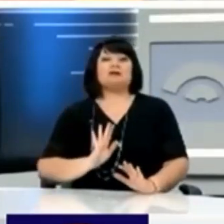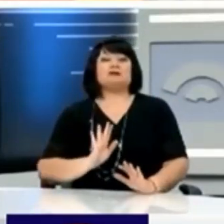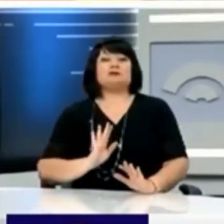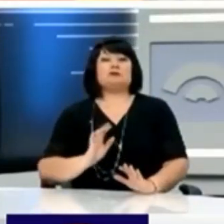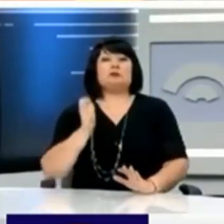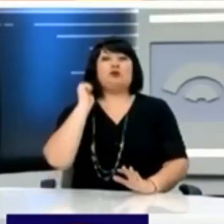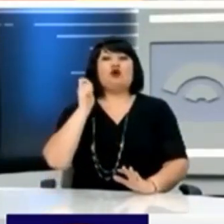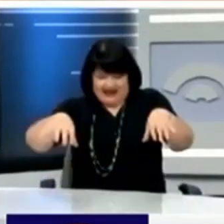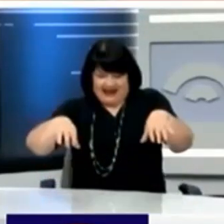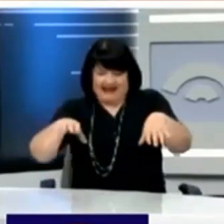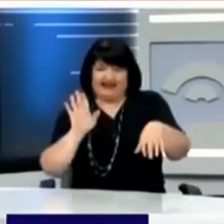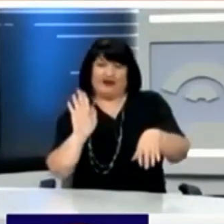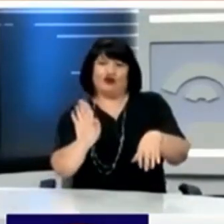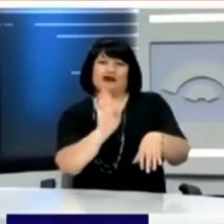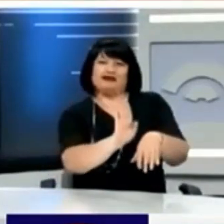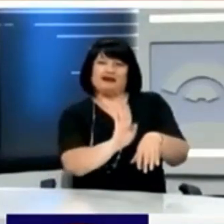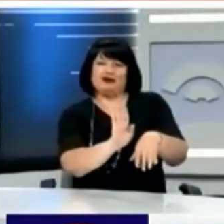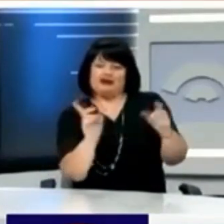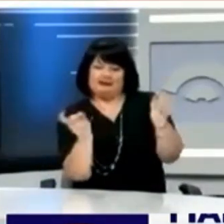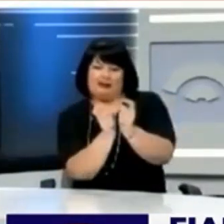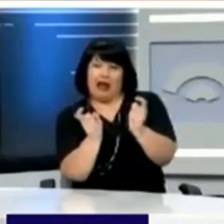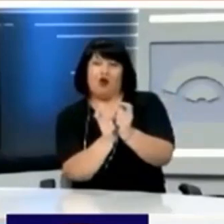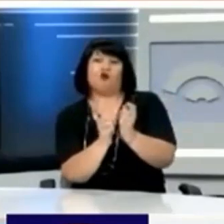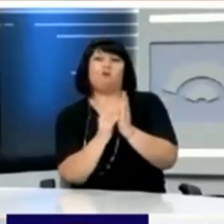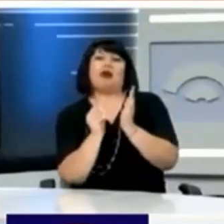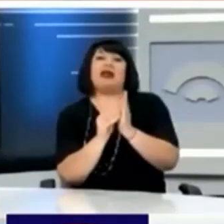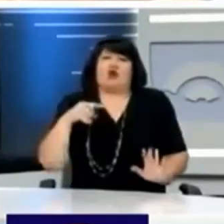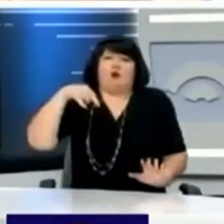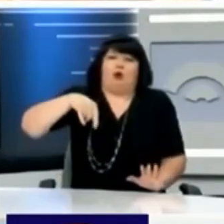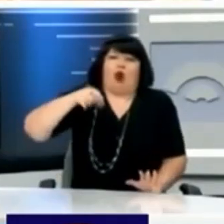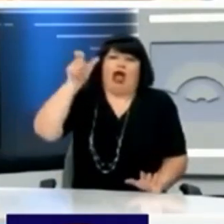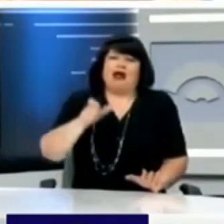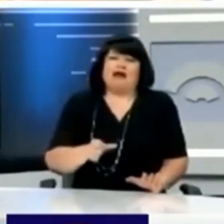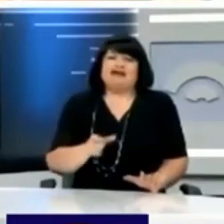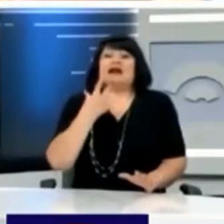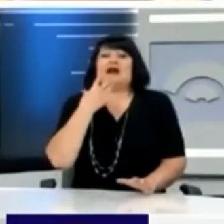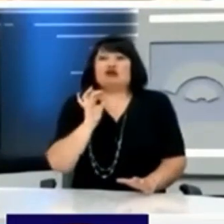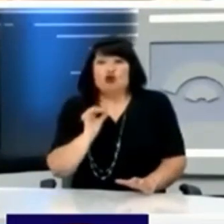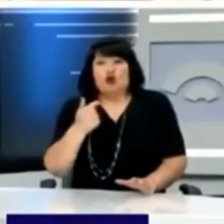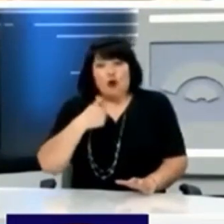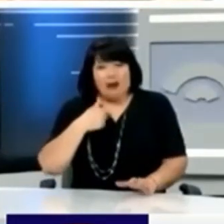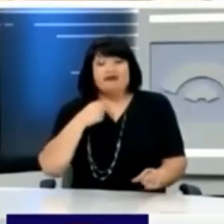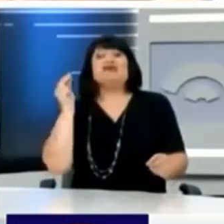πολιτικά μέσα. Είναι καθαρά πολιτική αντιπαράθεση. Γι' αυτό το Μέρα